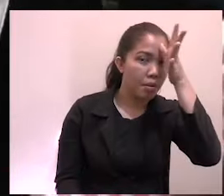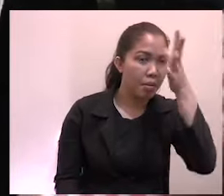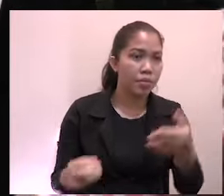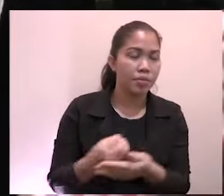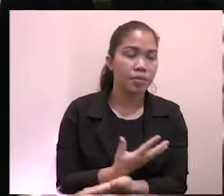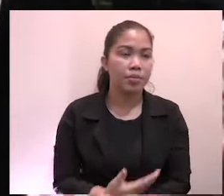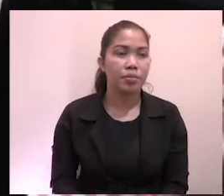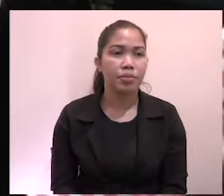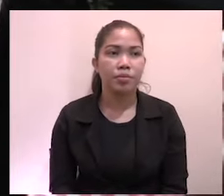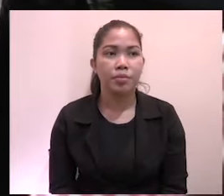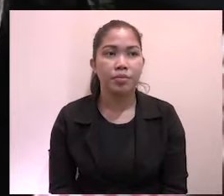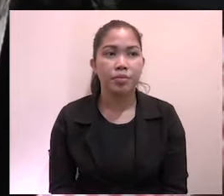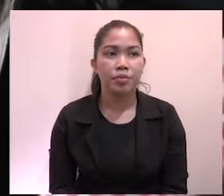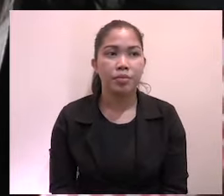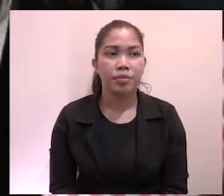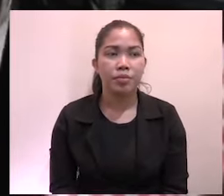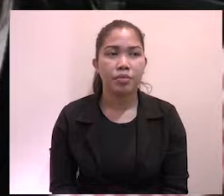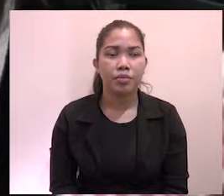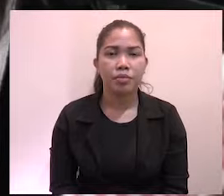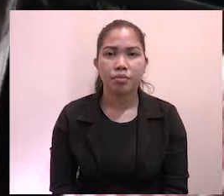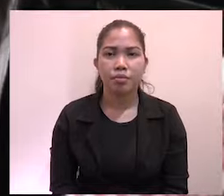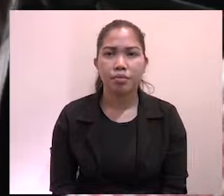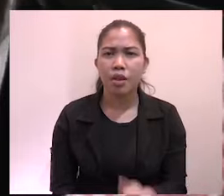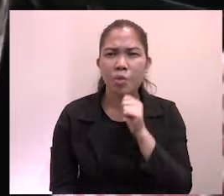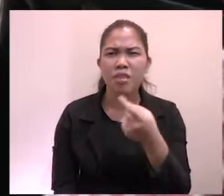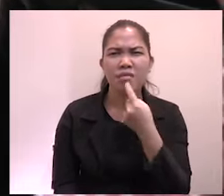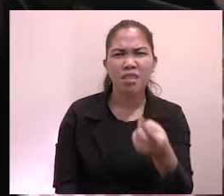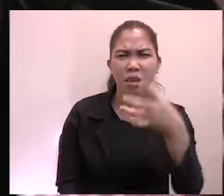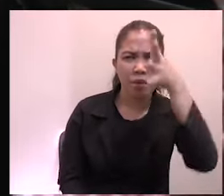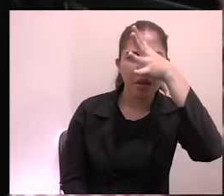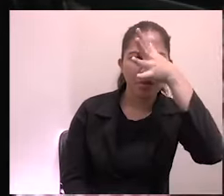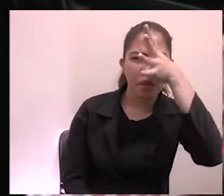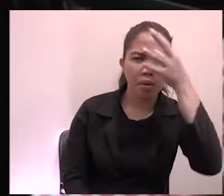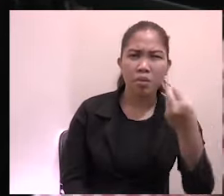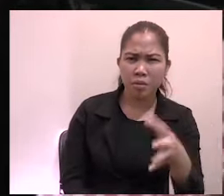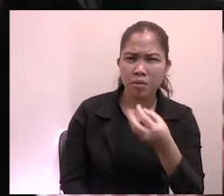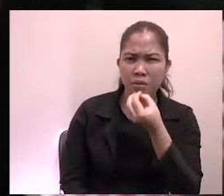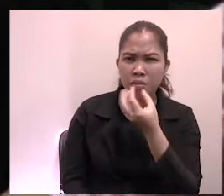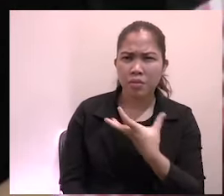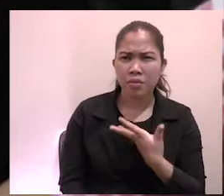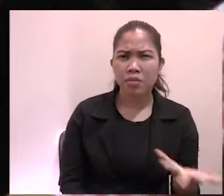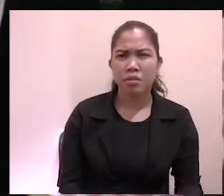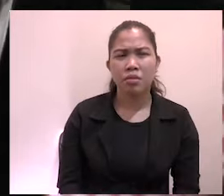ko nagsumbong kay Papa. Eh, ano yung sinasabi ni Papa mo, nagsabi ka rin sa kanya?